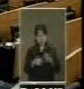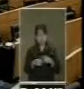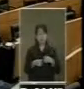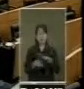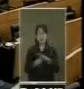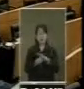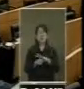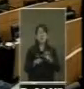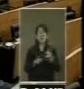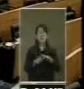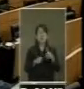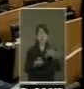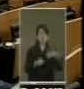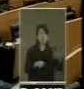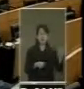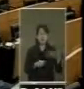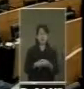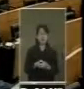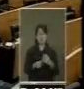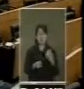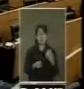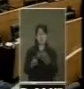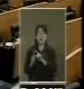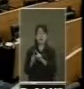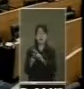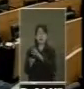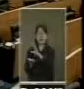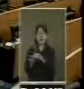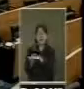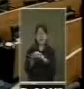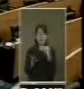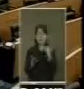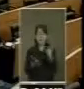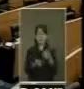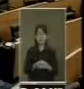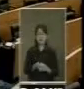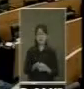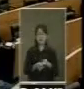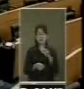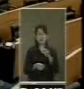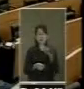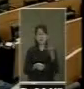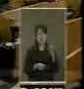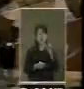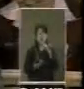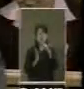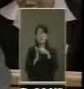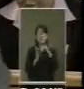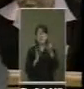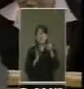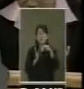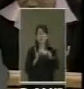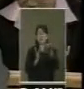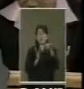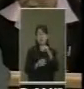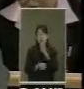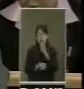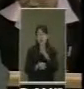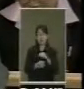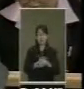มออกไปข้างนอกห้องแต่ว่าอย่างไรก็ตามพรรคพวกก็จดไว้ให้นะครับท่านสุนัยได้พูดไว้อย่างนี้ครับ